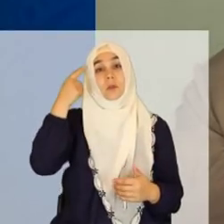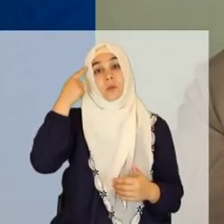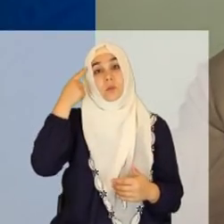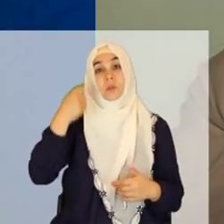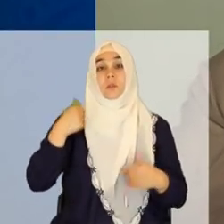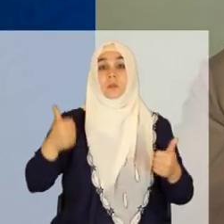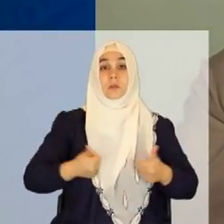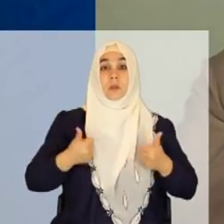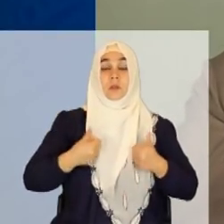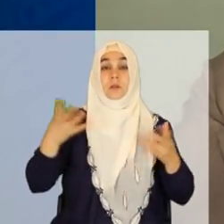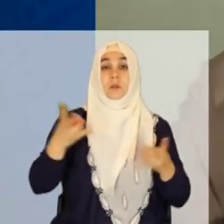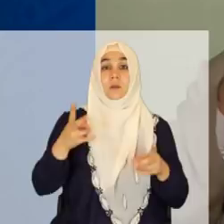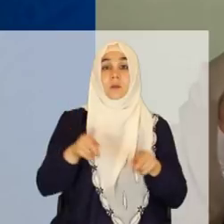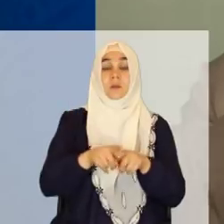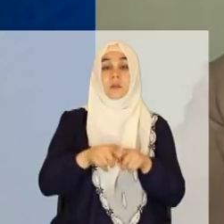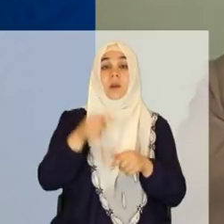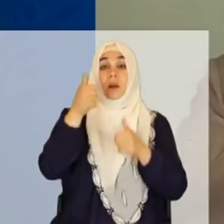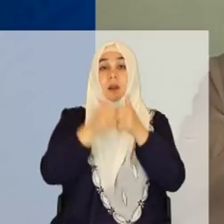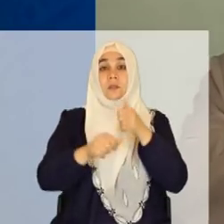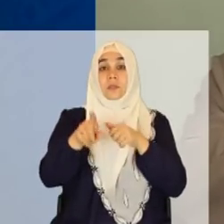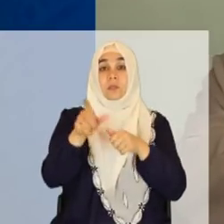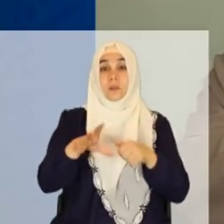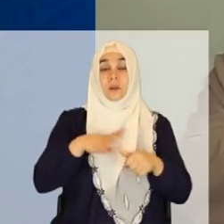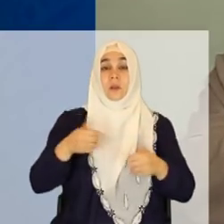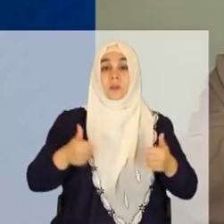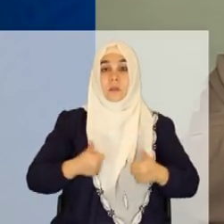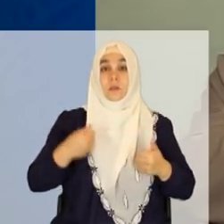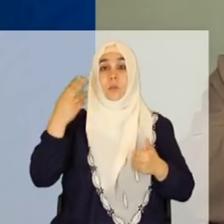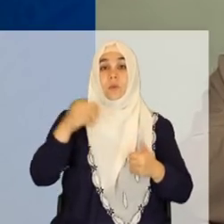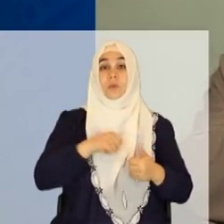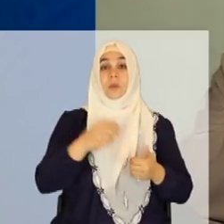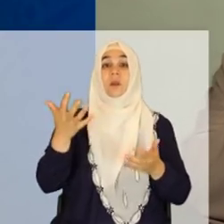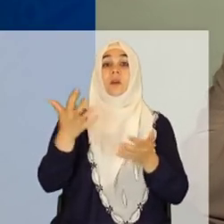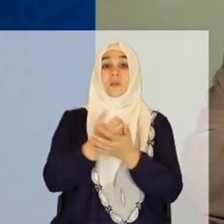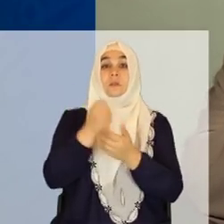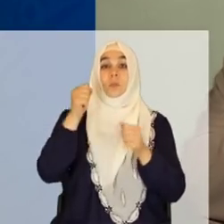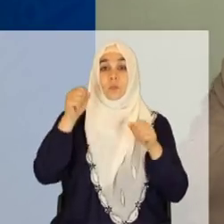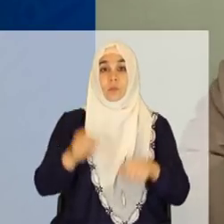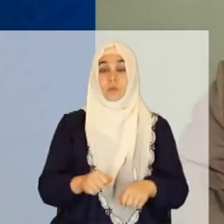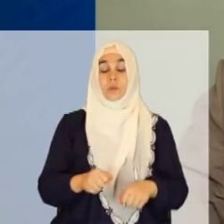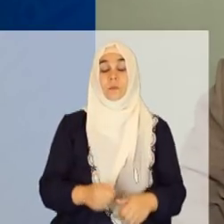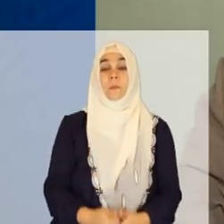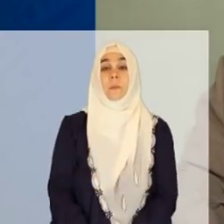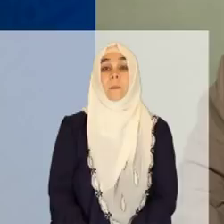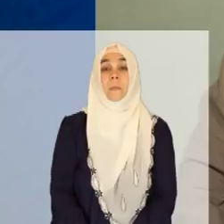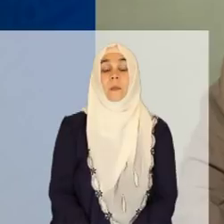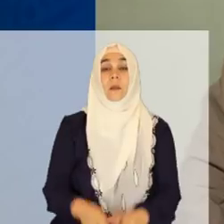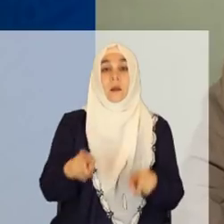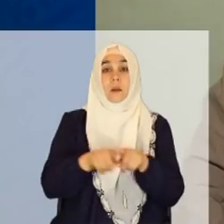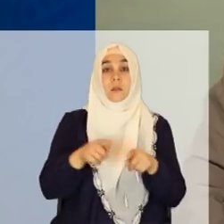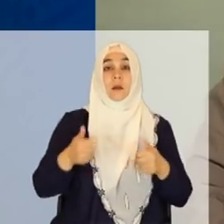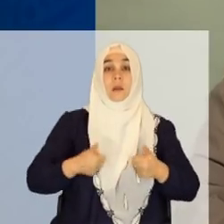kerak. Bu maqom har bir uringan odamga inshaalloh erishishi mumkin narsa hisoblanadi. Ana